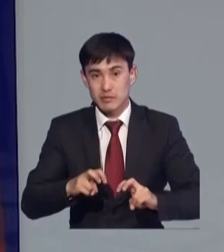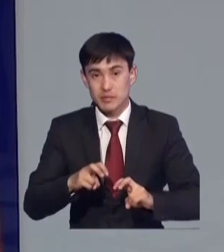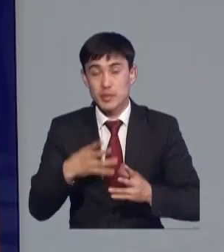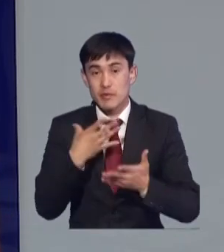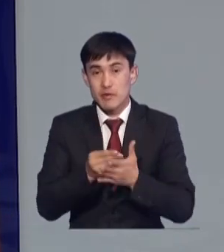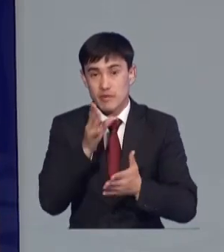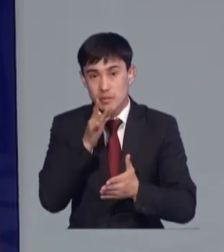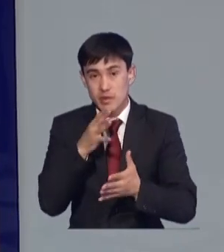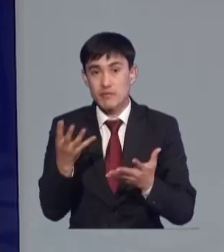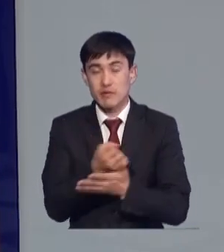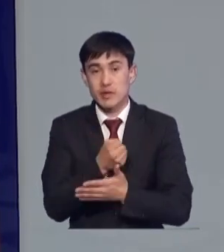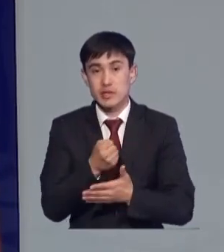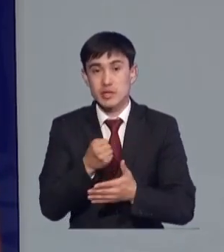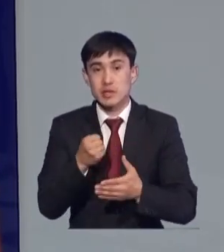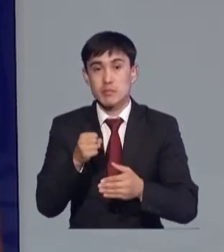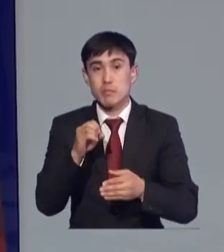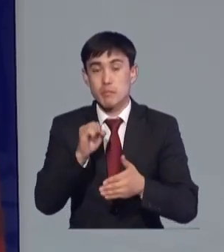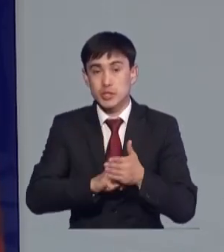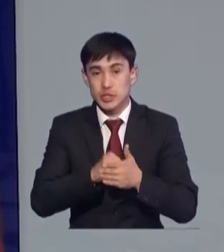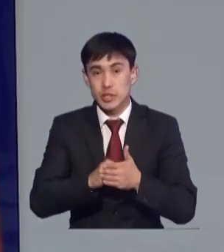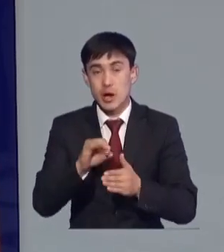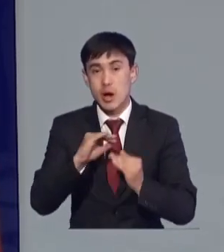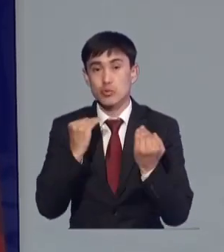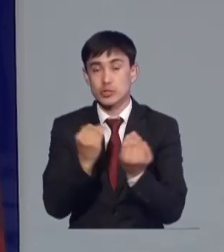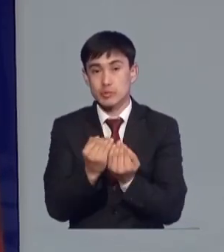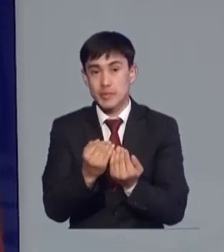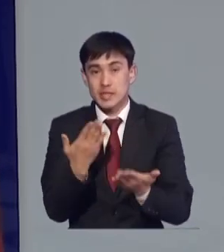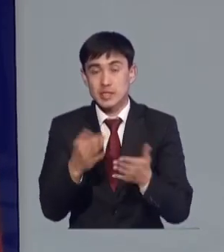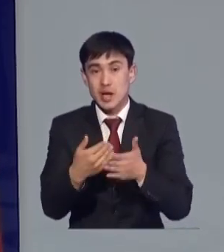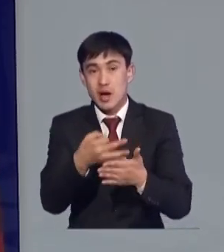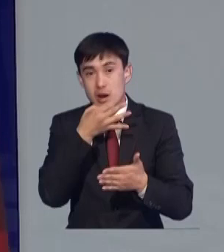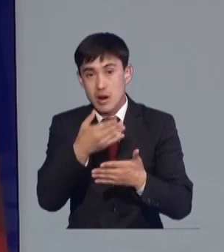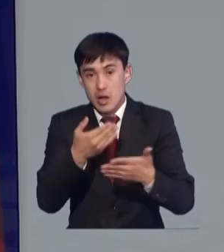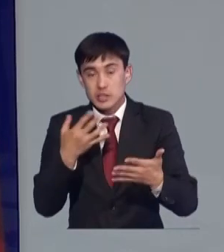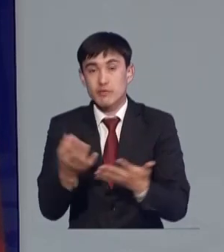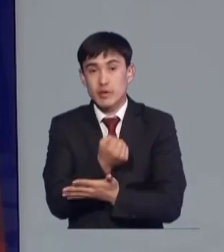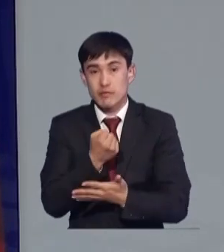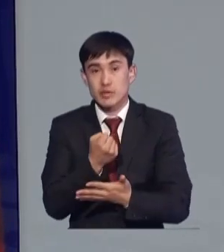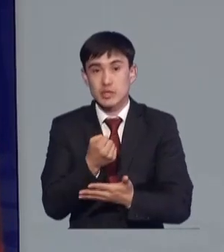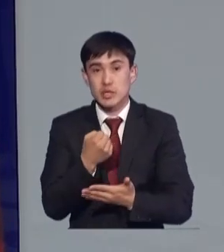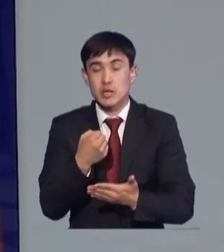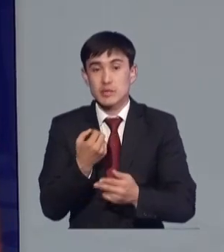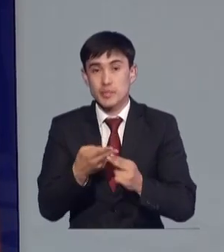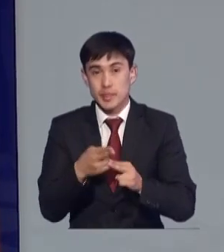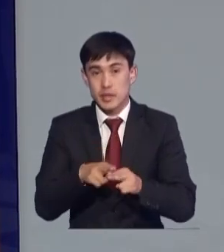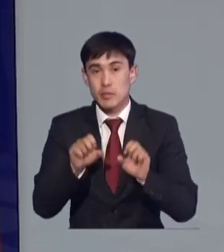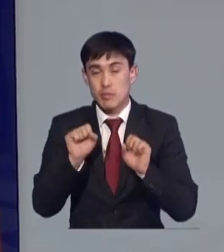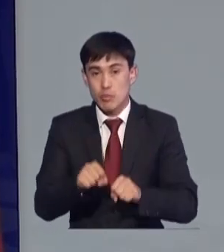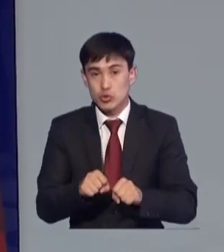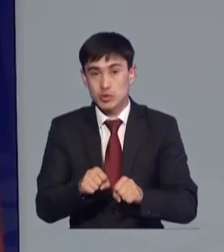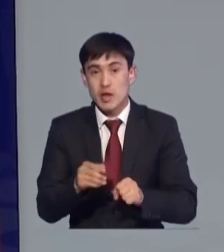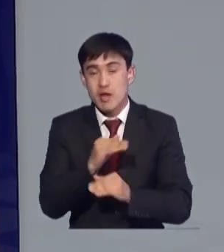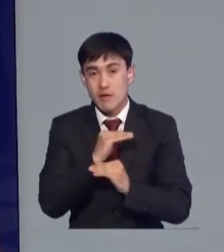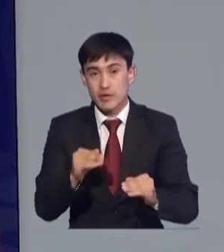своевременно выявлять признаки аутизма потому что чем раньше выявить признаки аутизма тем м будет